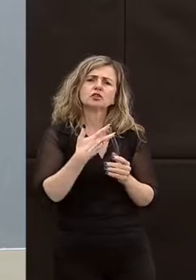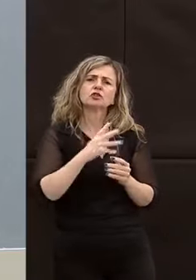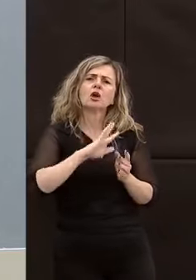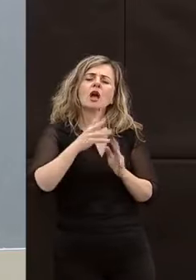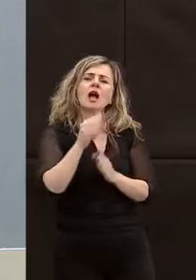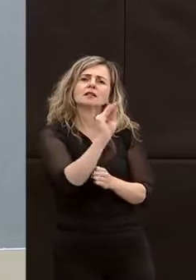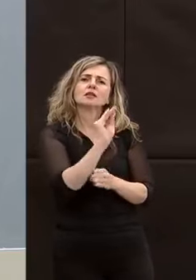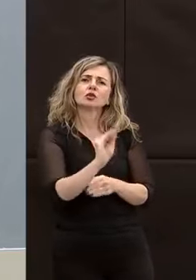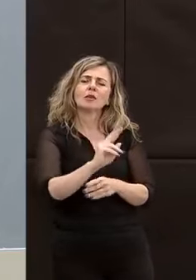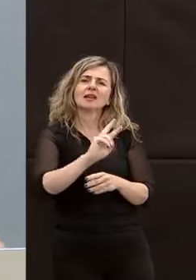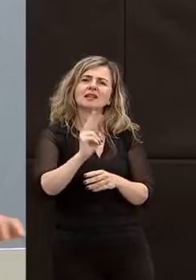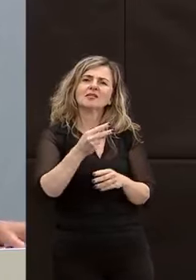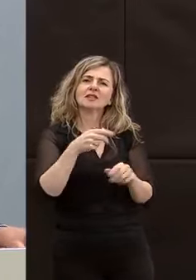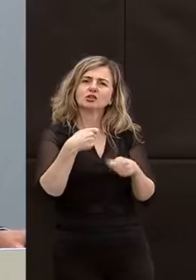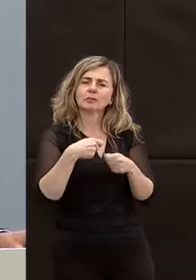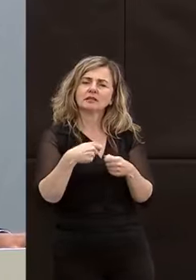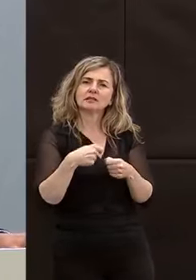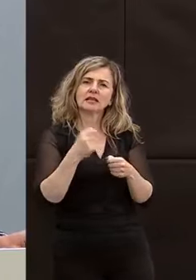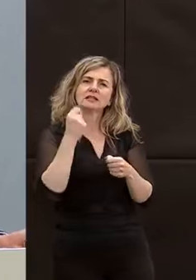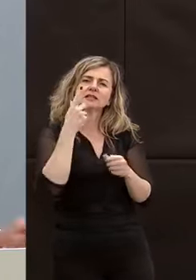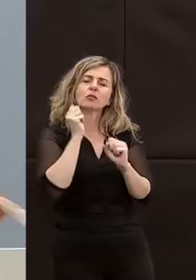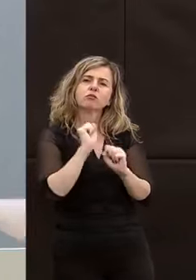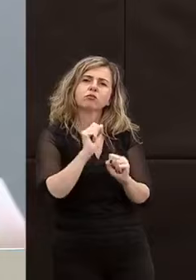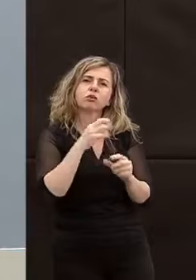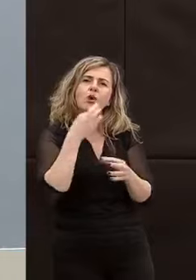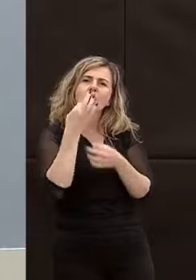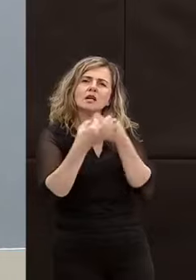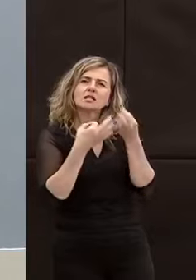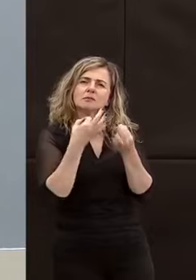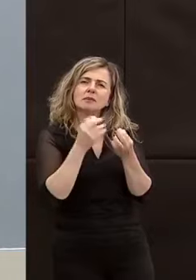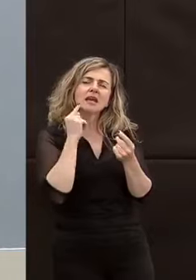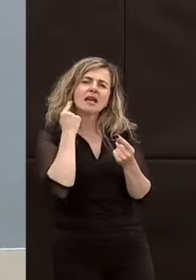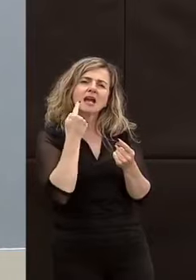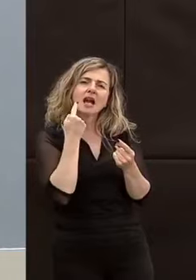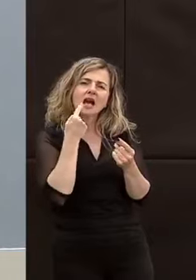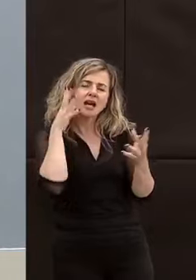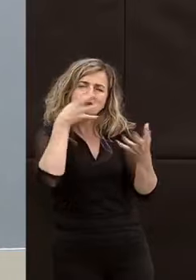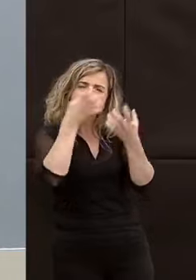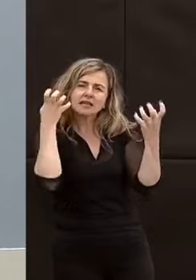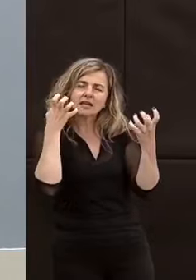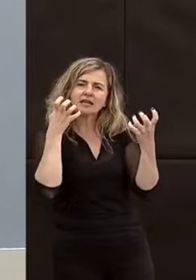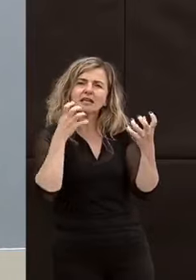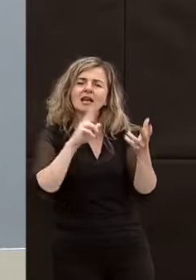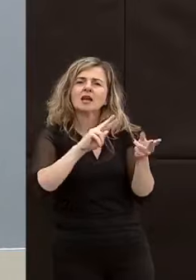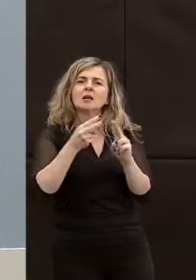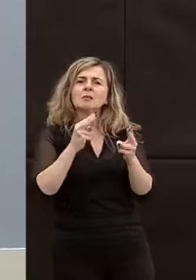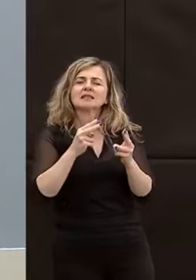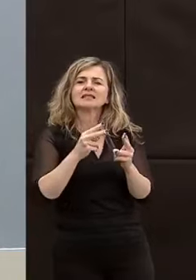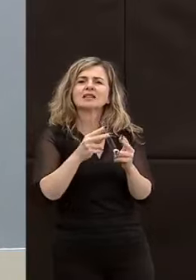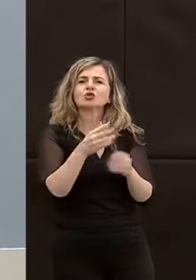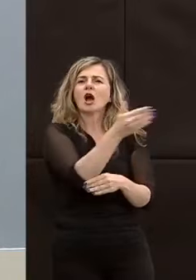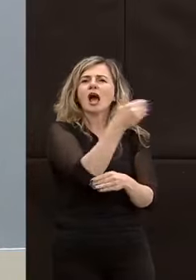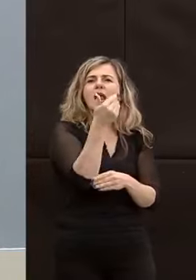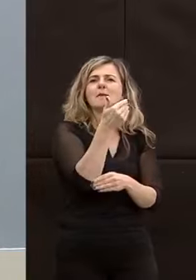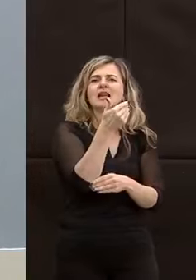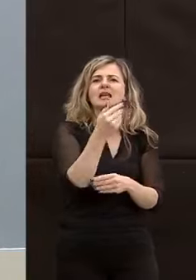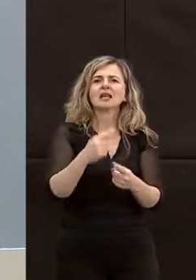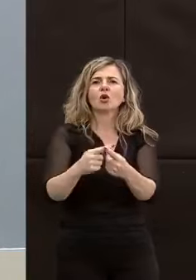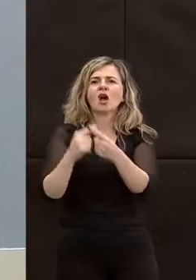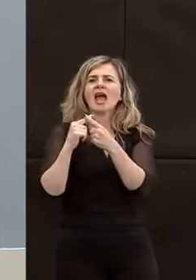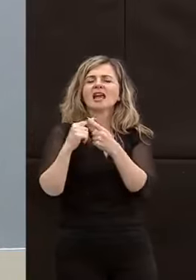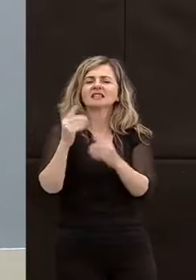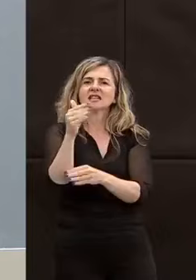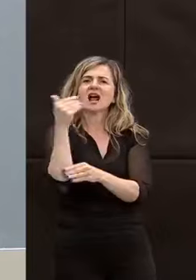sì si può spiegare meglio il passaggio da alberghiero extra alberghiero anche in termini economici questo passaggio